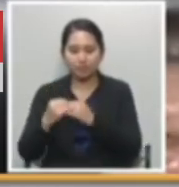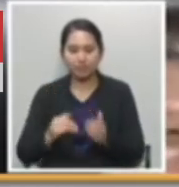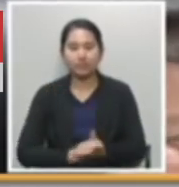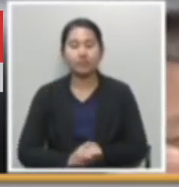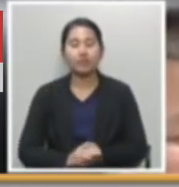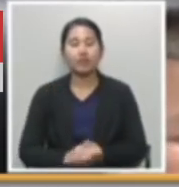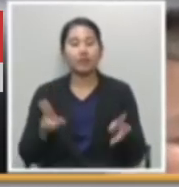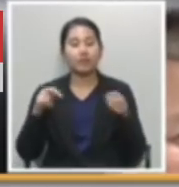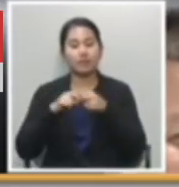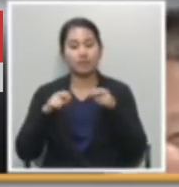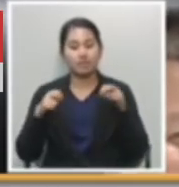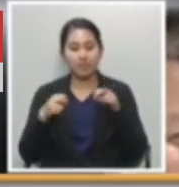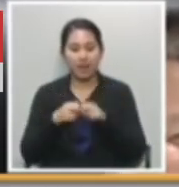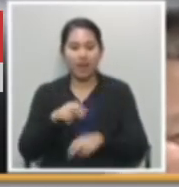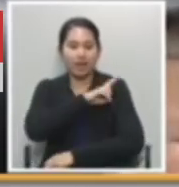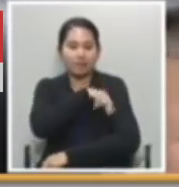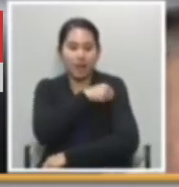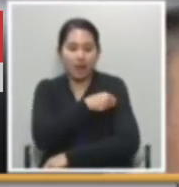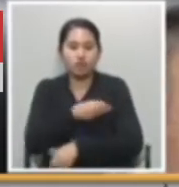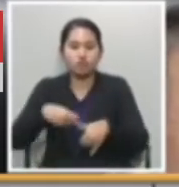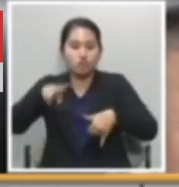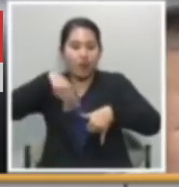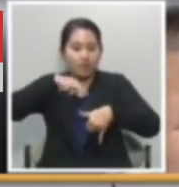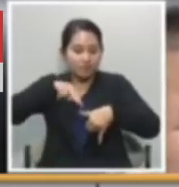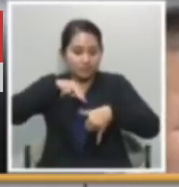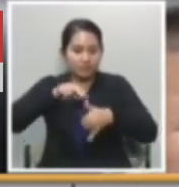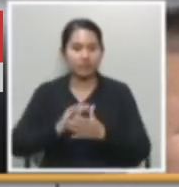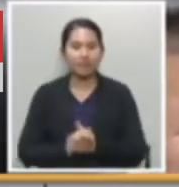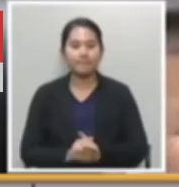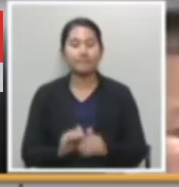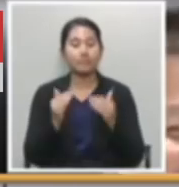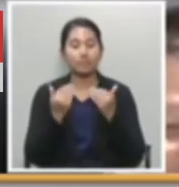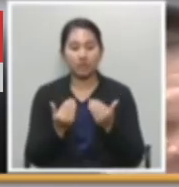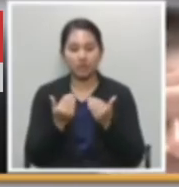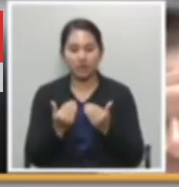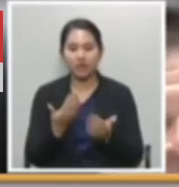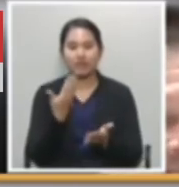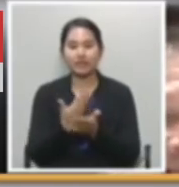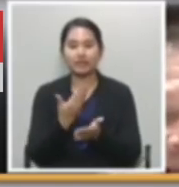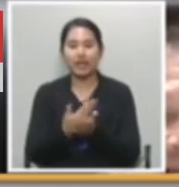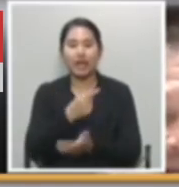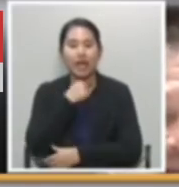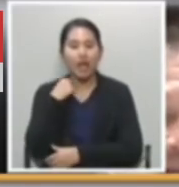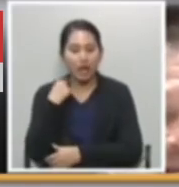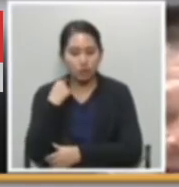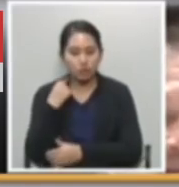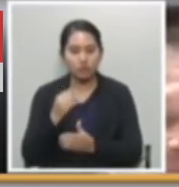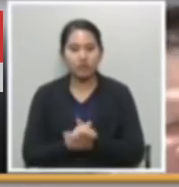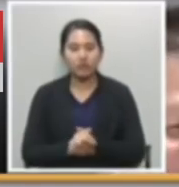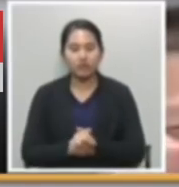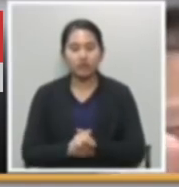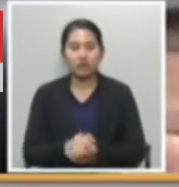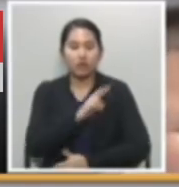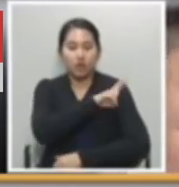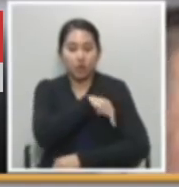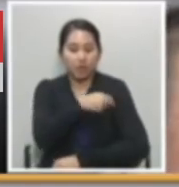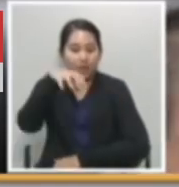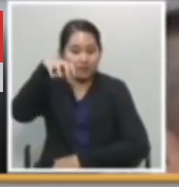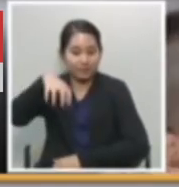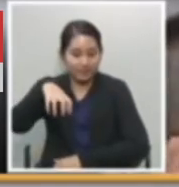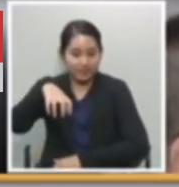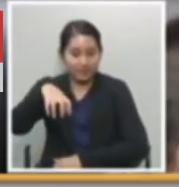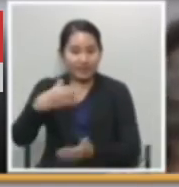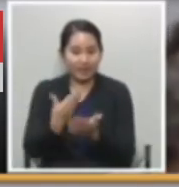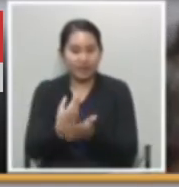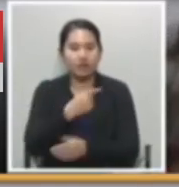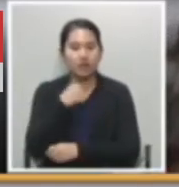ปัญหาการรักษาพยาบาลท่านดูนะครับวันนี้นะครับขาดทุนสะสมนะโรงพยาบาลนะครับ